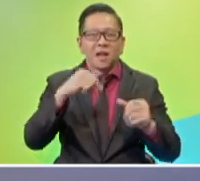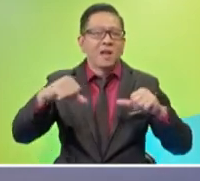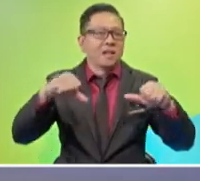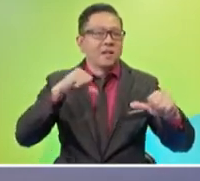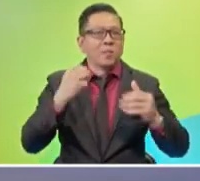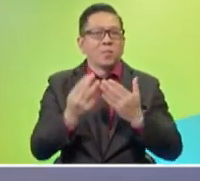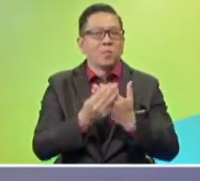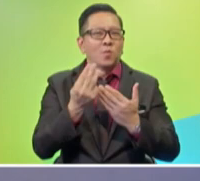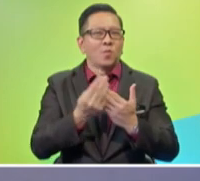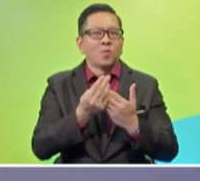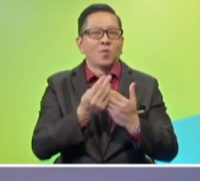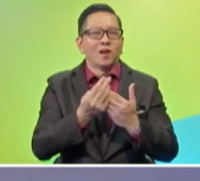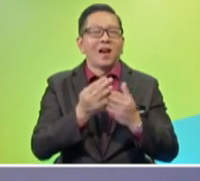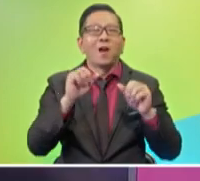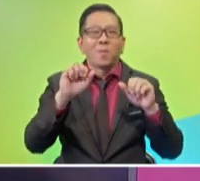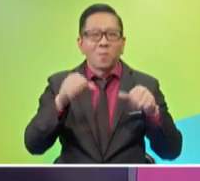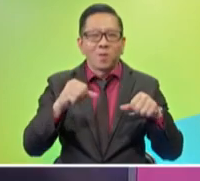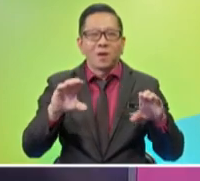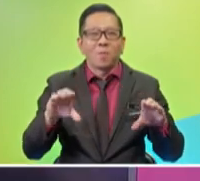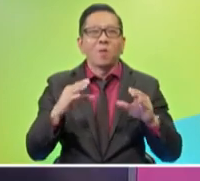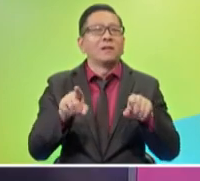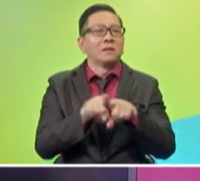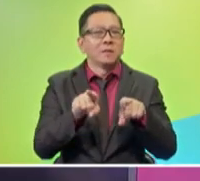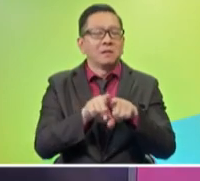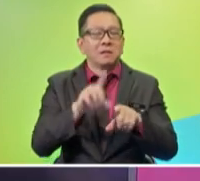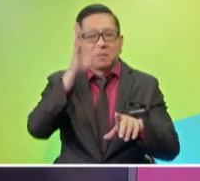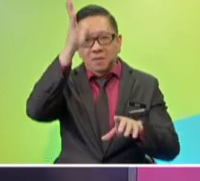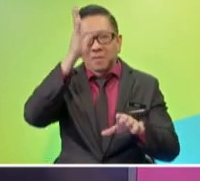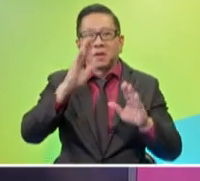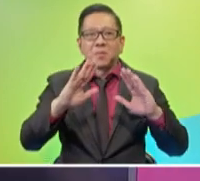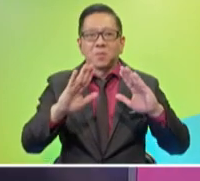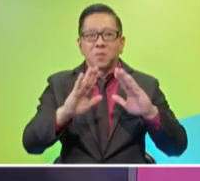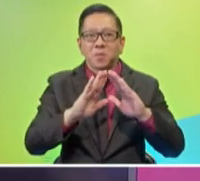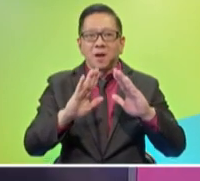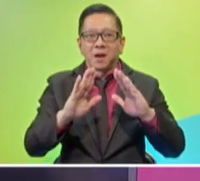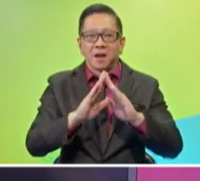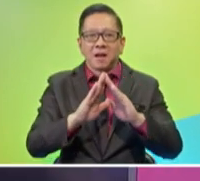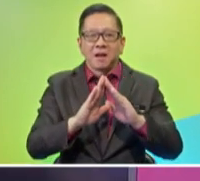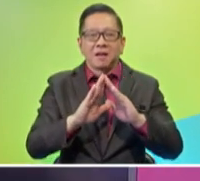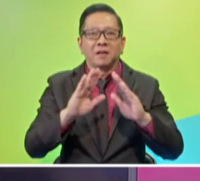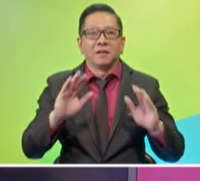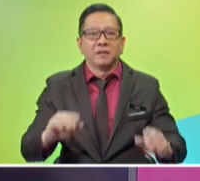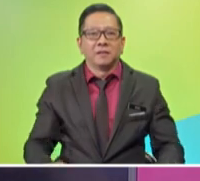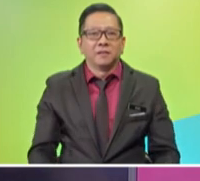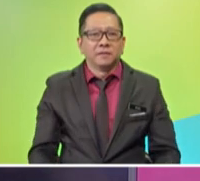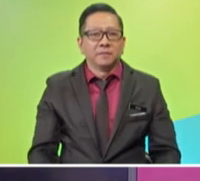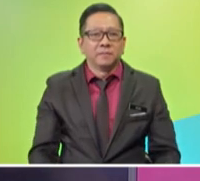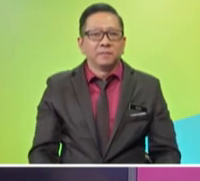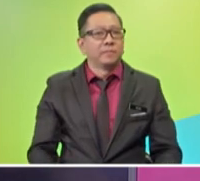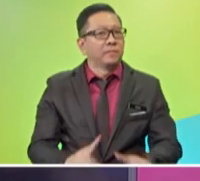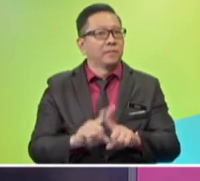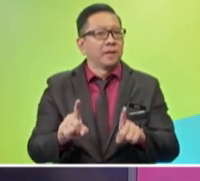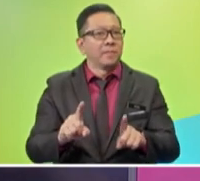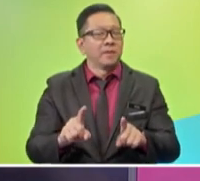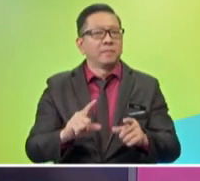untuk murid-murid dekat rumah lakukan. Betul, kan sangat mudah ni. Dia tak melibatkan banyak benda. Ha, cuma kita perlukan kertas